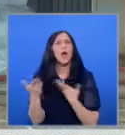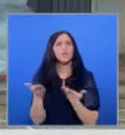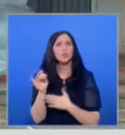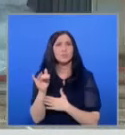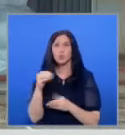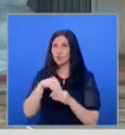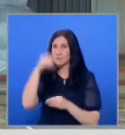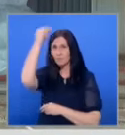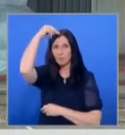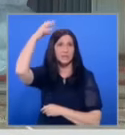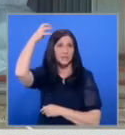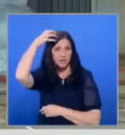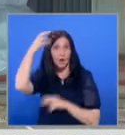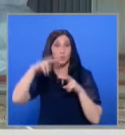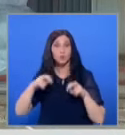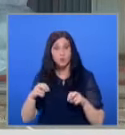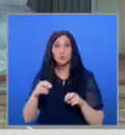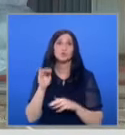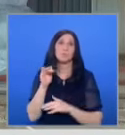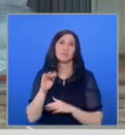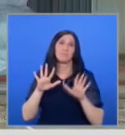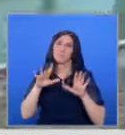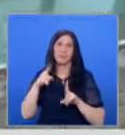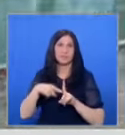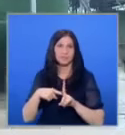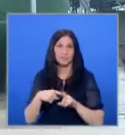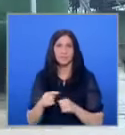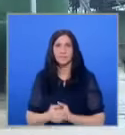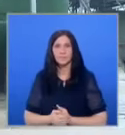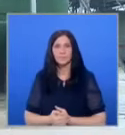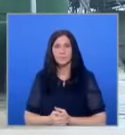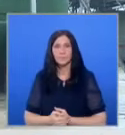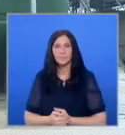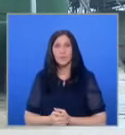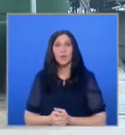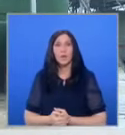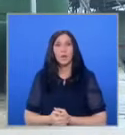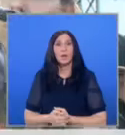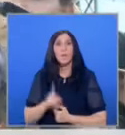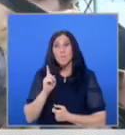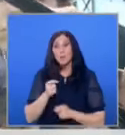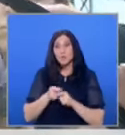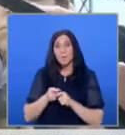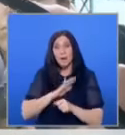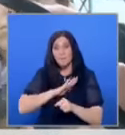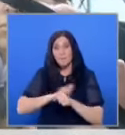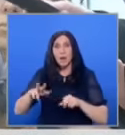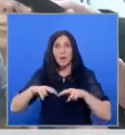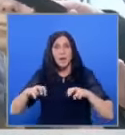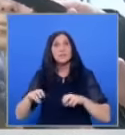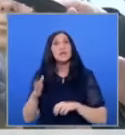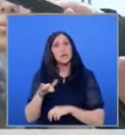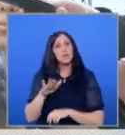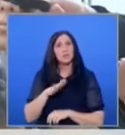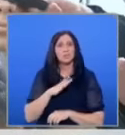на българската държава. Проучването ще отнеме около 10 месеца. Да може да се направи пълен анализ и дали бихме